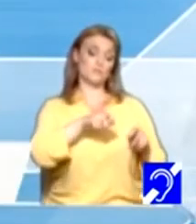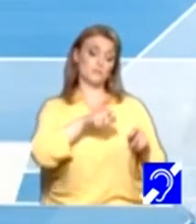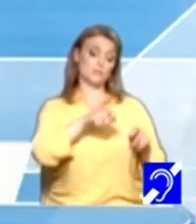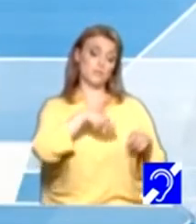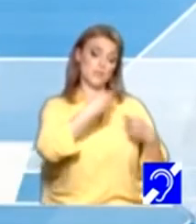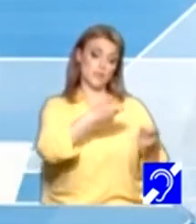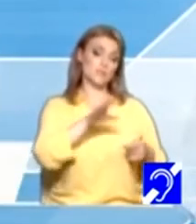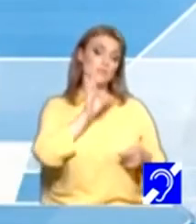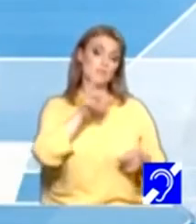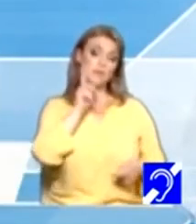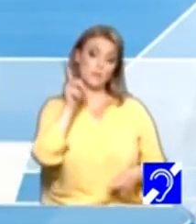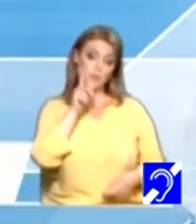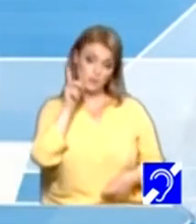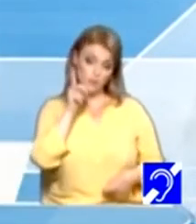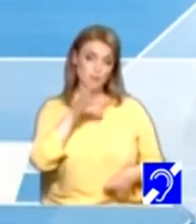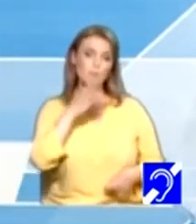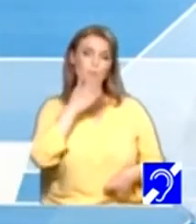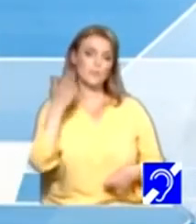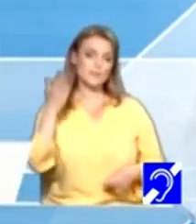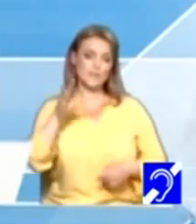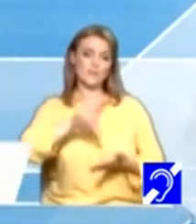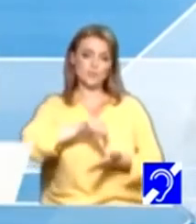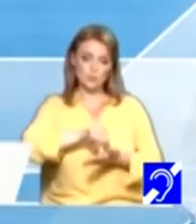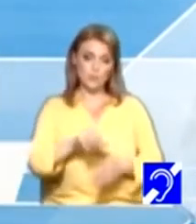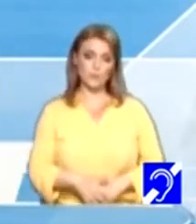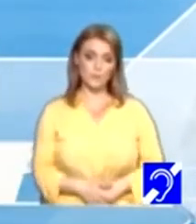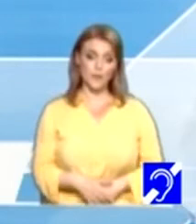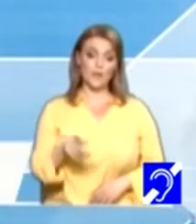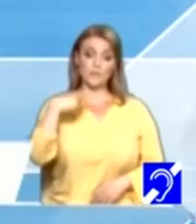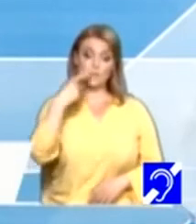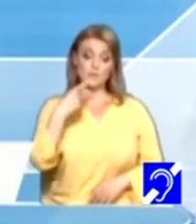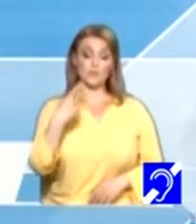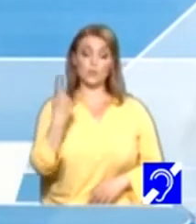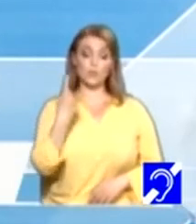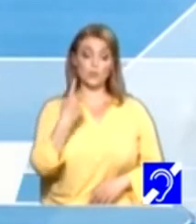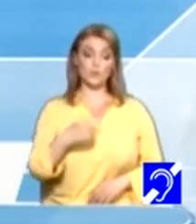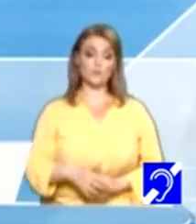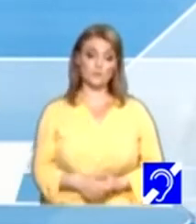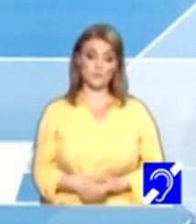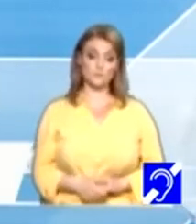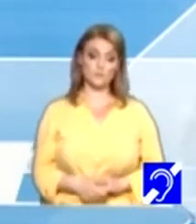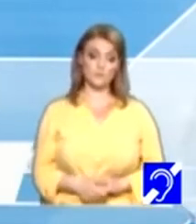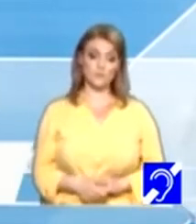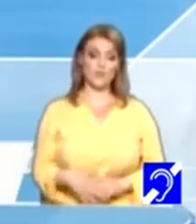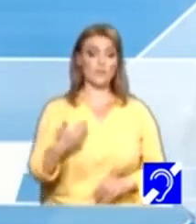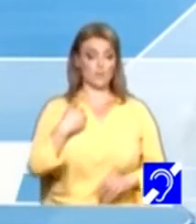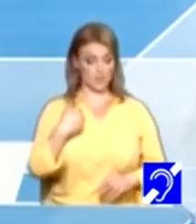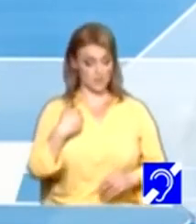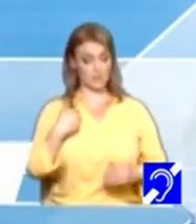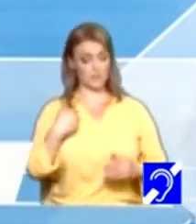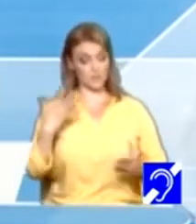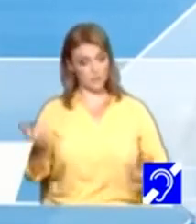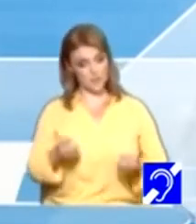Montaj, pentru că vorbeați mai devreme că una din priorități este să vă adresați categoriilor